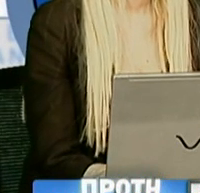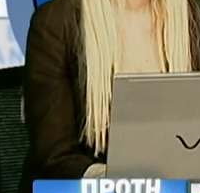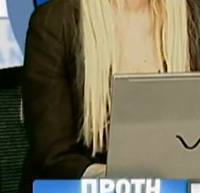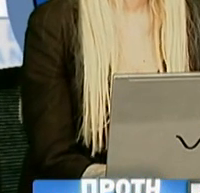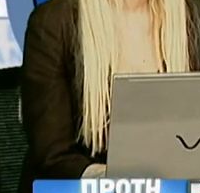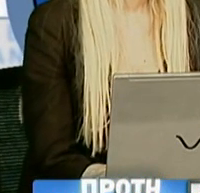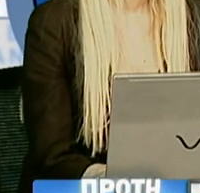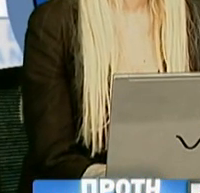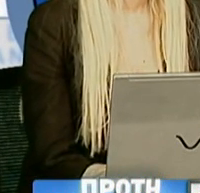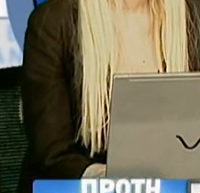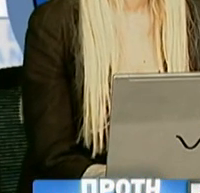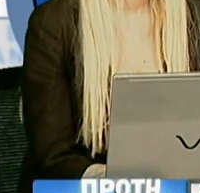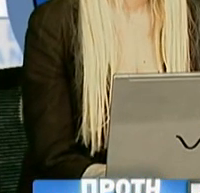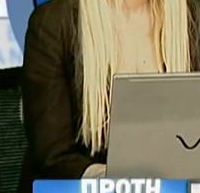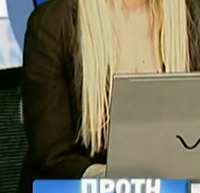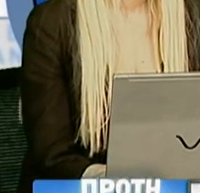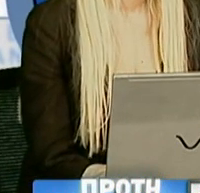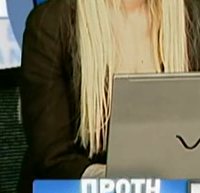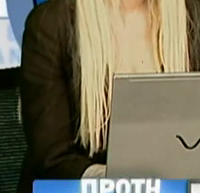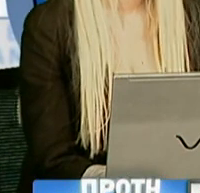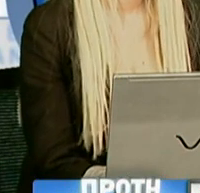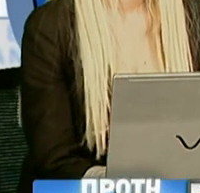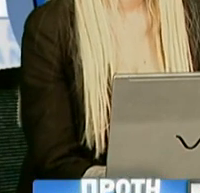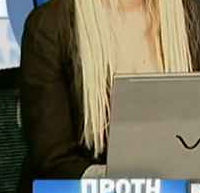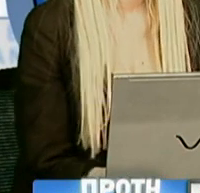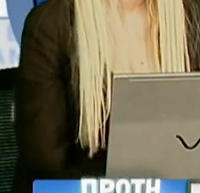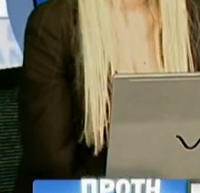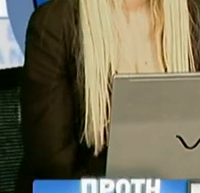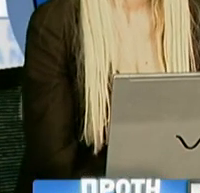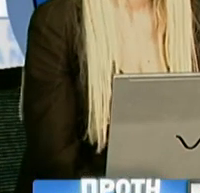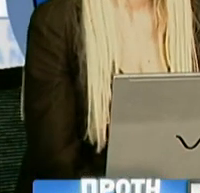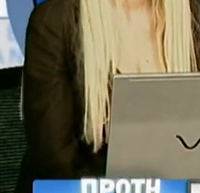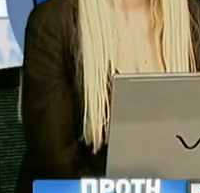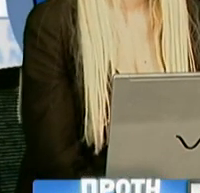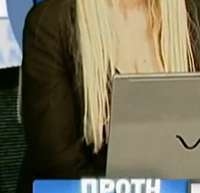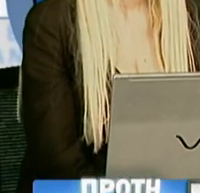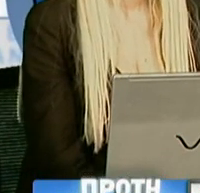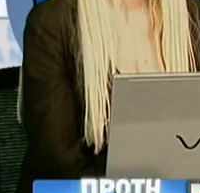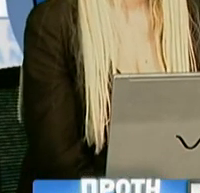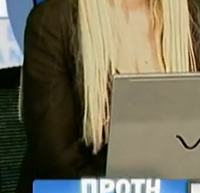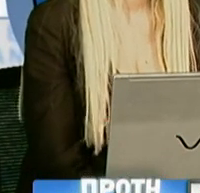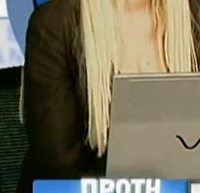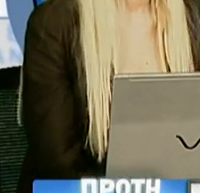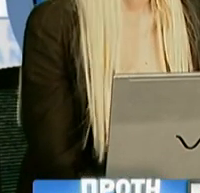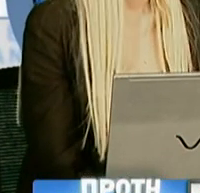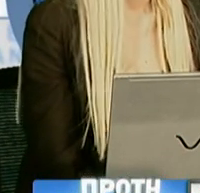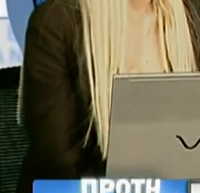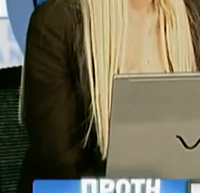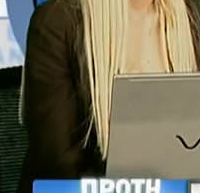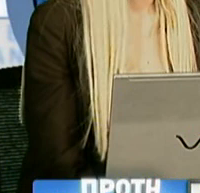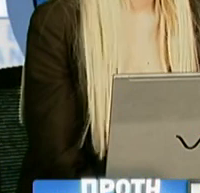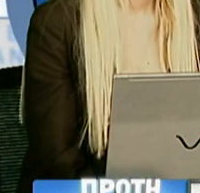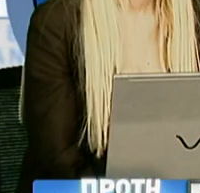ομιλία του Υπουργού Δημόσιας Τάξης και Προστασίας του Πολίτη Νίκου Δένδη από το Βήμα της Βουλής. Αυτά λοιπόν όσον αφορά τα